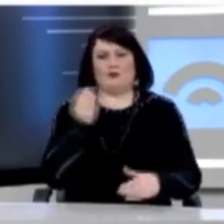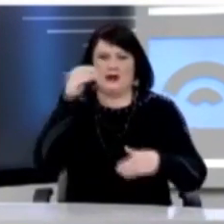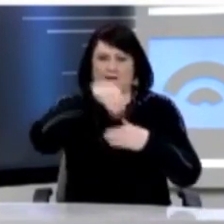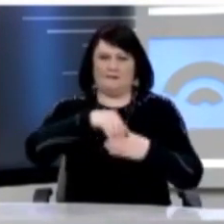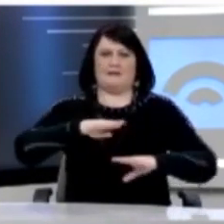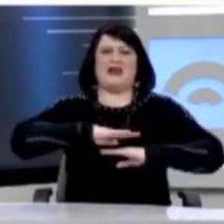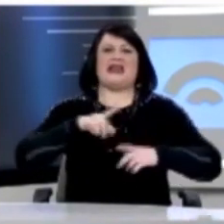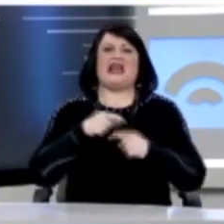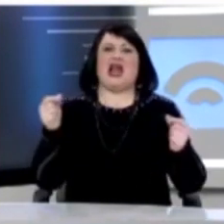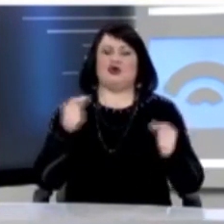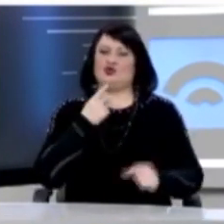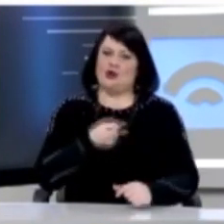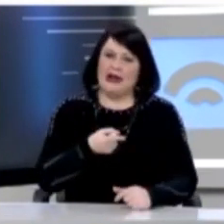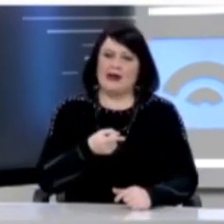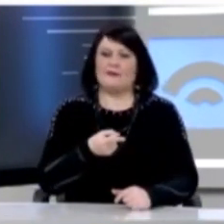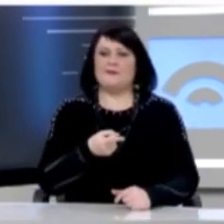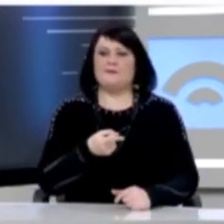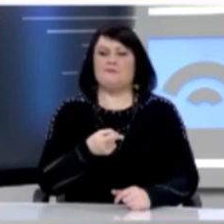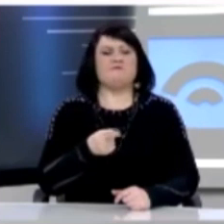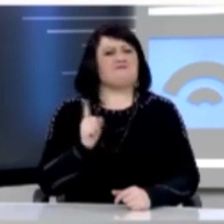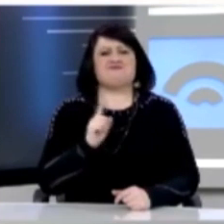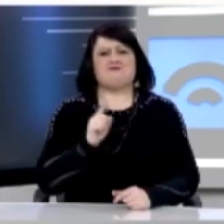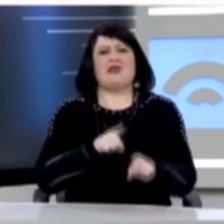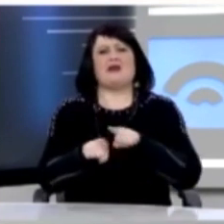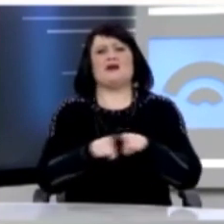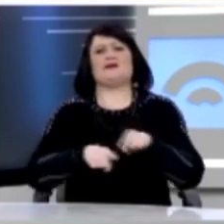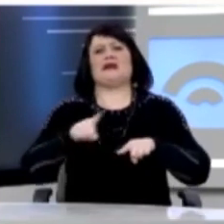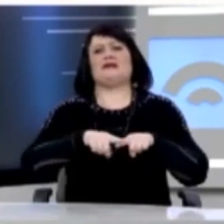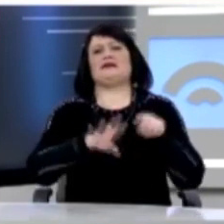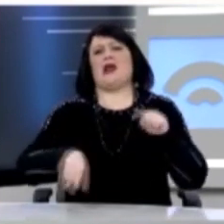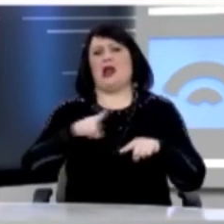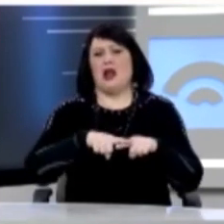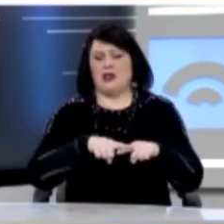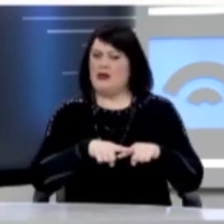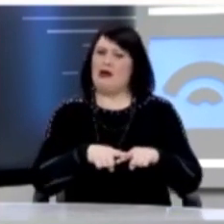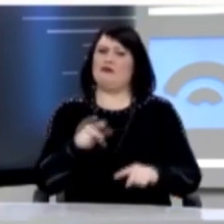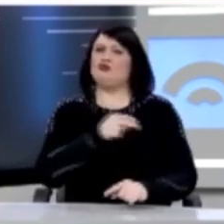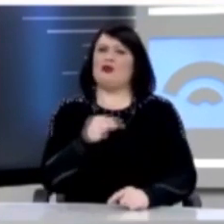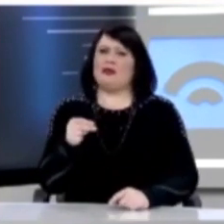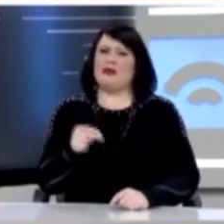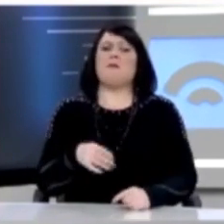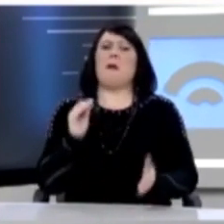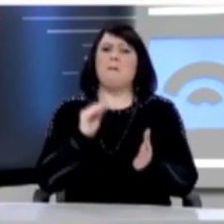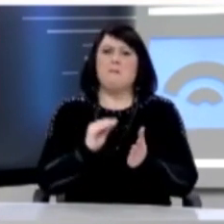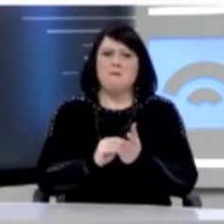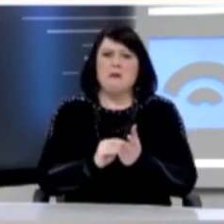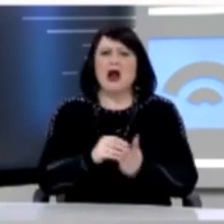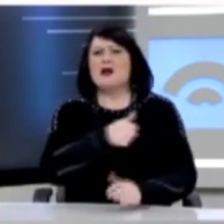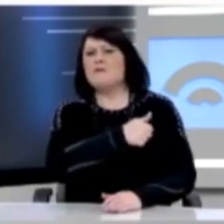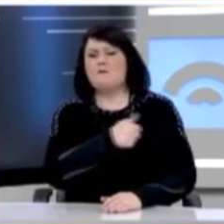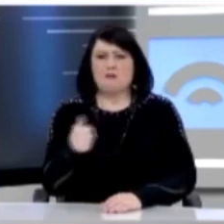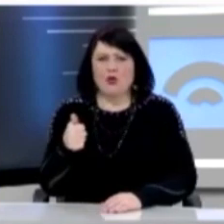ΝΑΤΟ δήθεν δεν είναι κάτι που αφορά την Ελλάδα, αλλά αποτελεί πάλι δήθεν